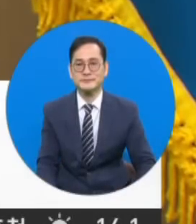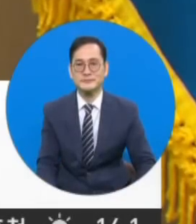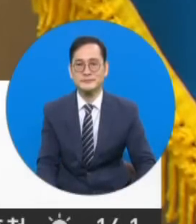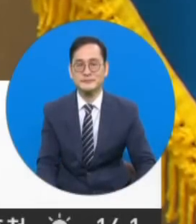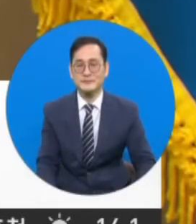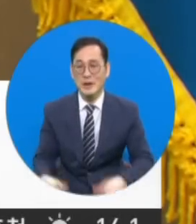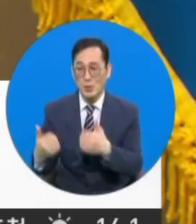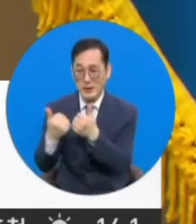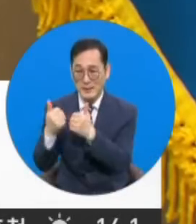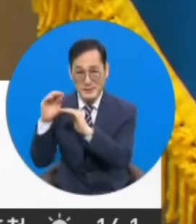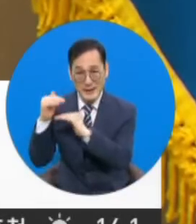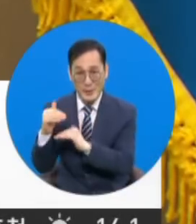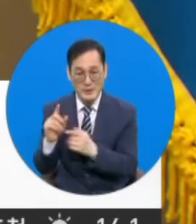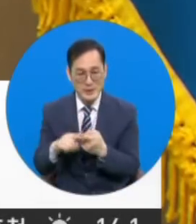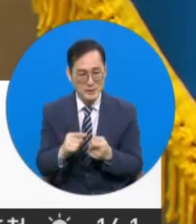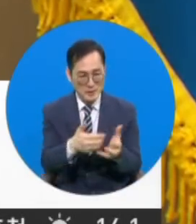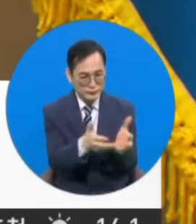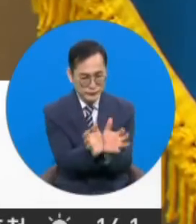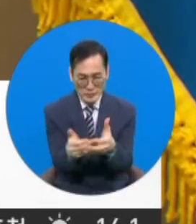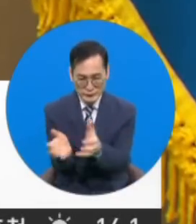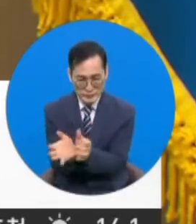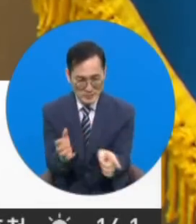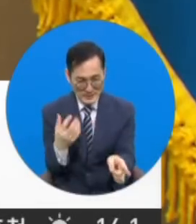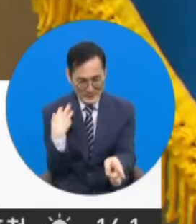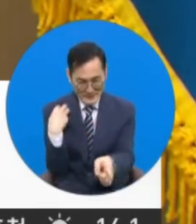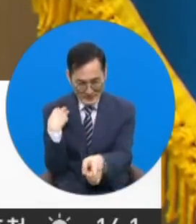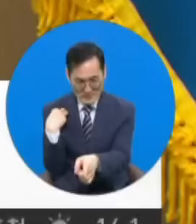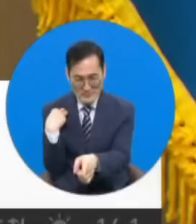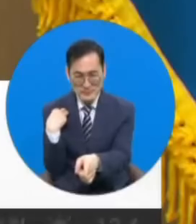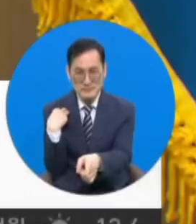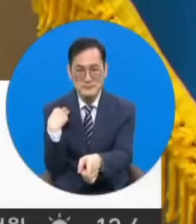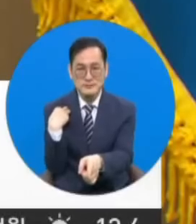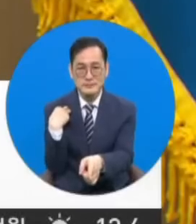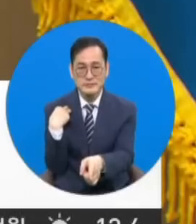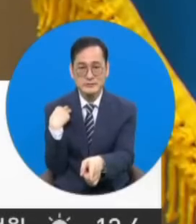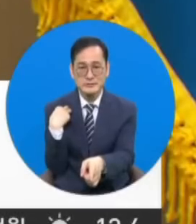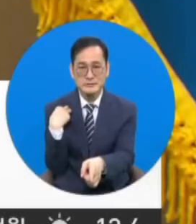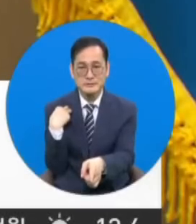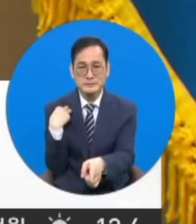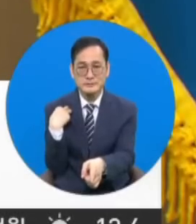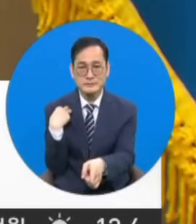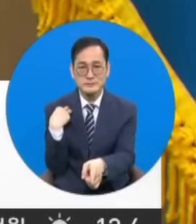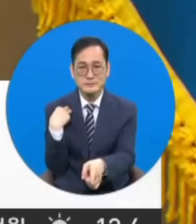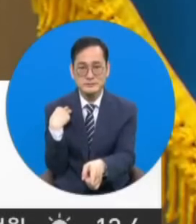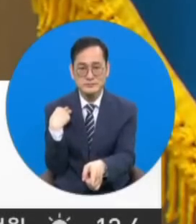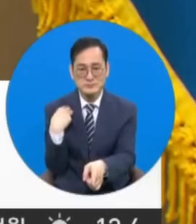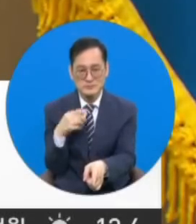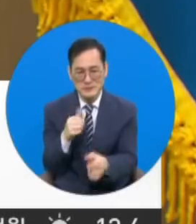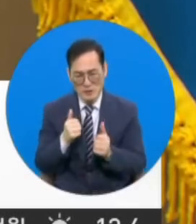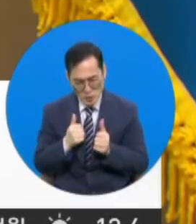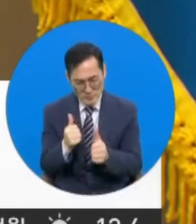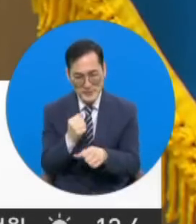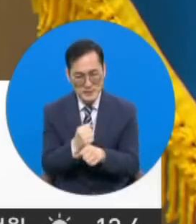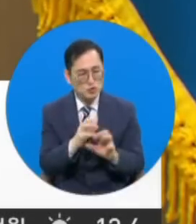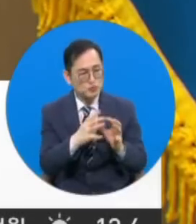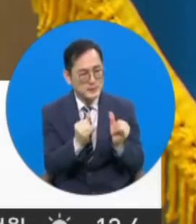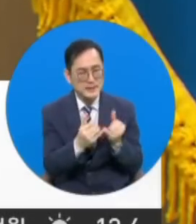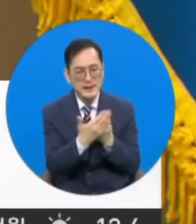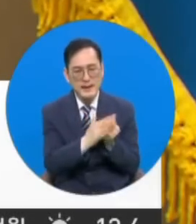협력사항들을 꼼꼼히 챙기고 진행시켜서 우리 국민이 그 혜택을